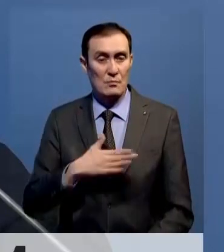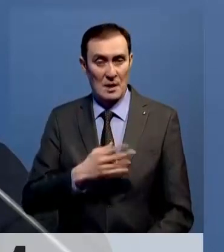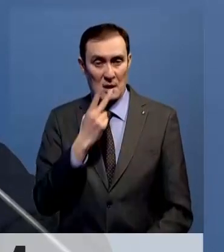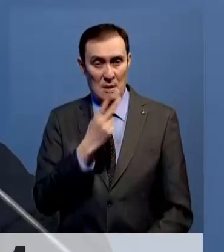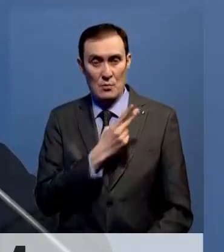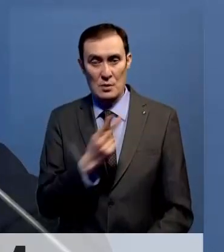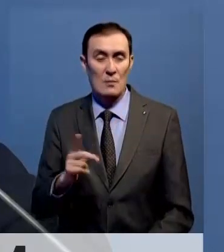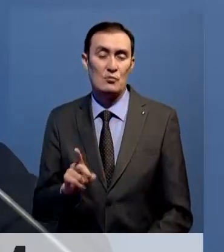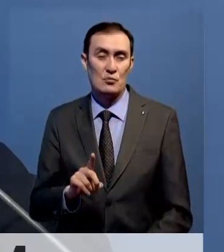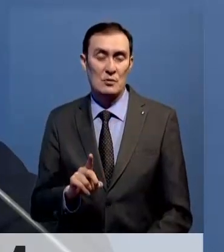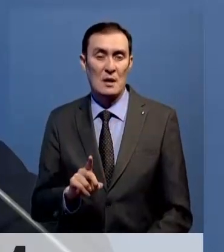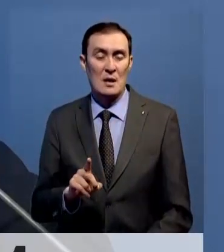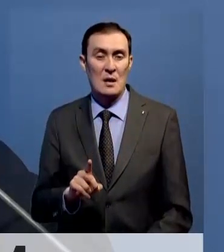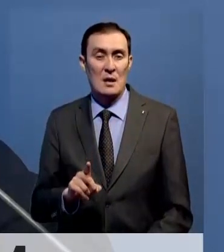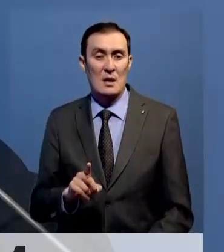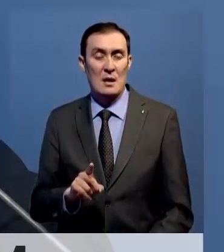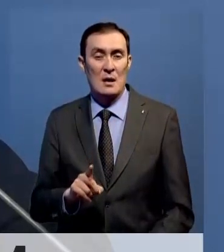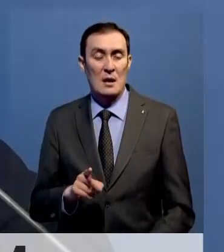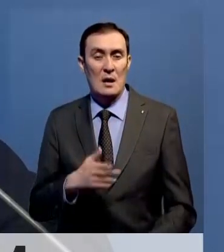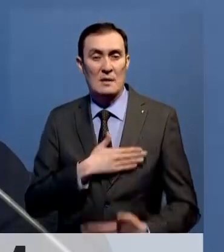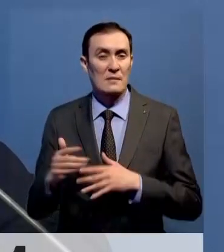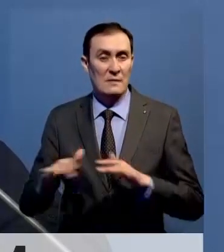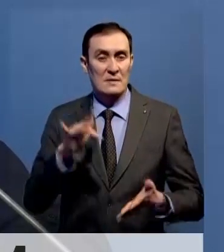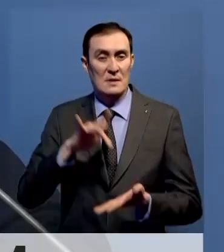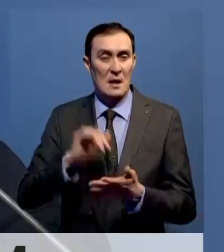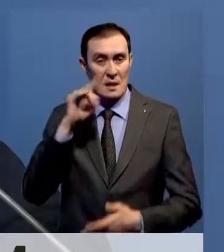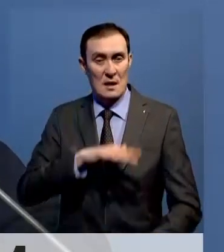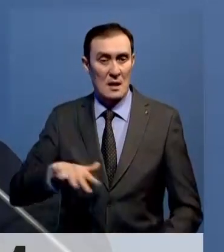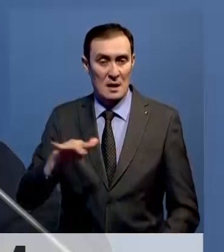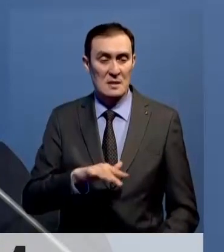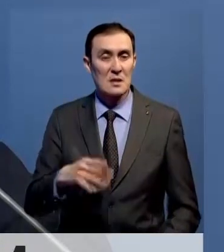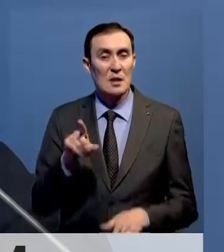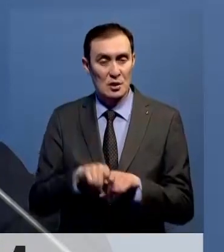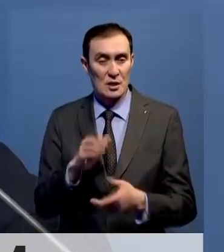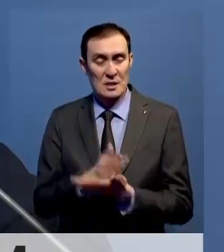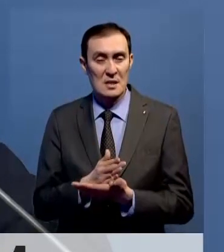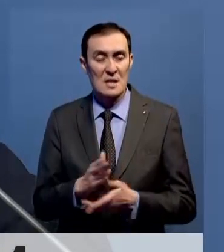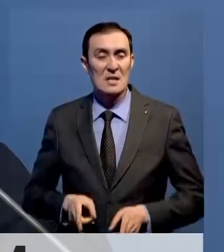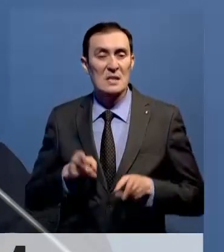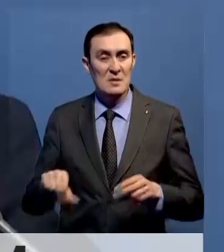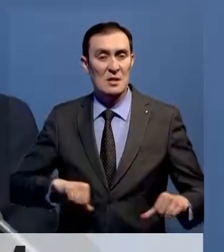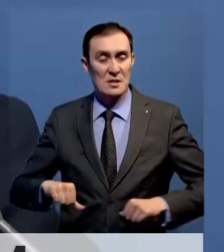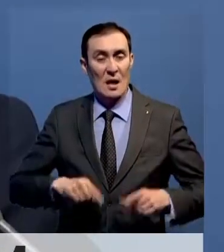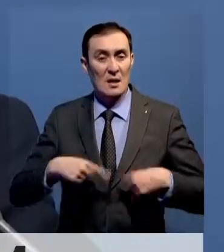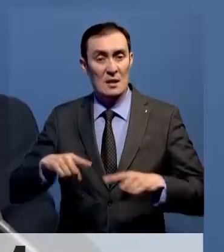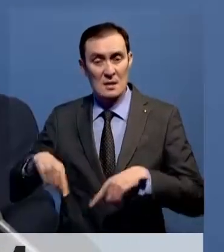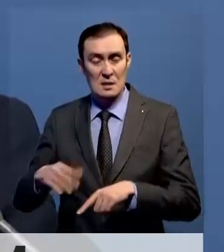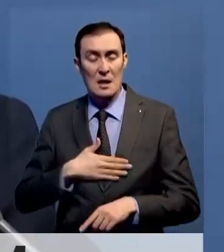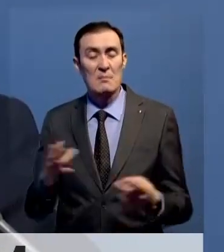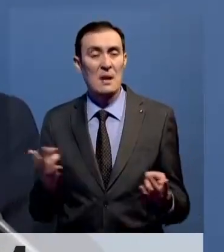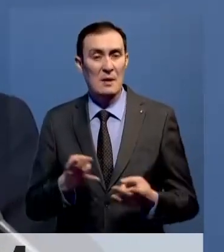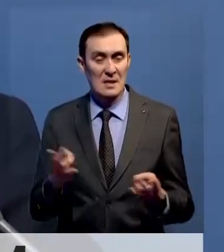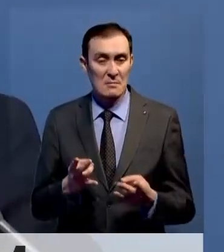наблюдаем активизацию деятельности в странах Центральной Азии и террористических экстремистских организаций. Нам